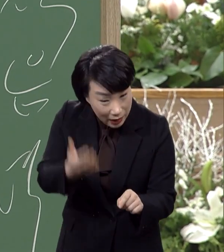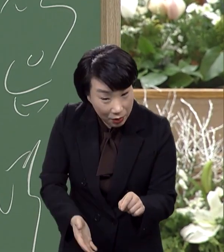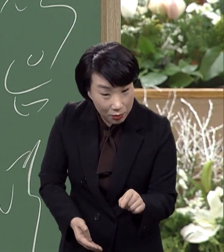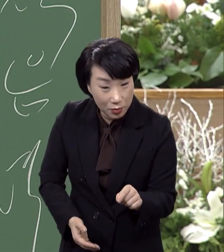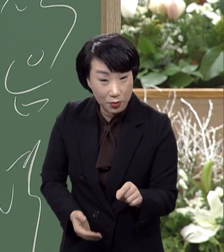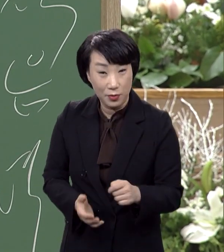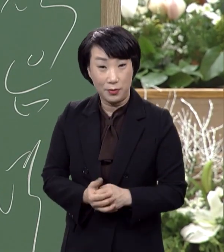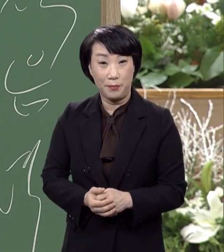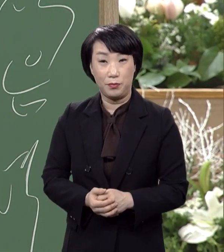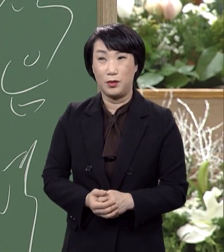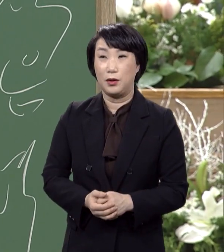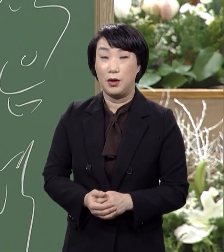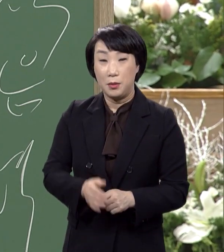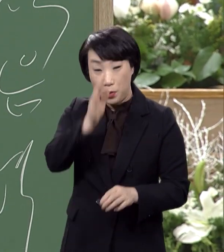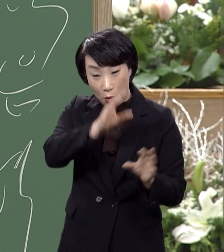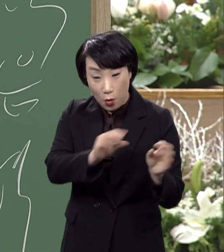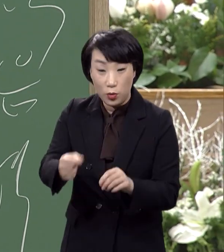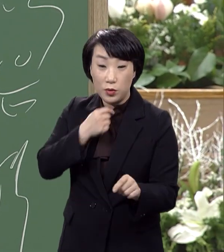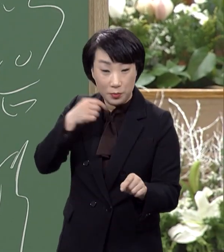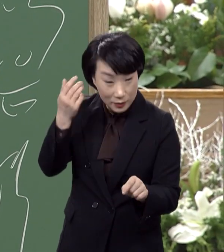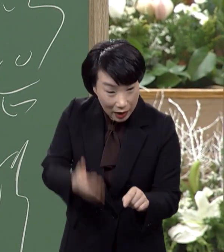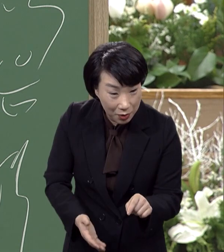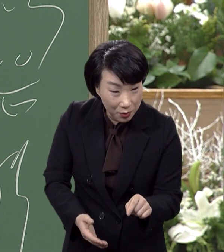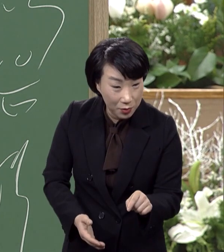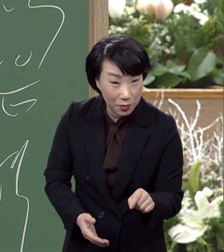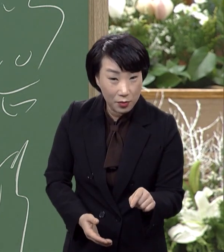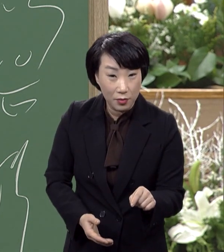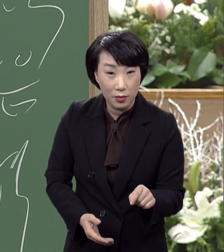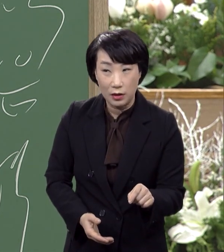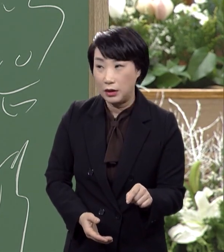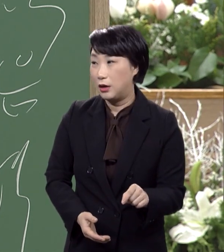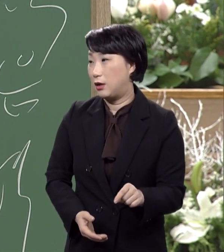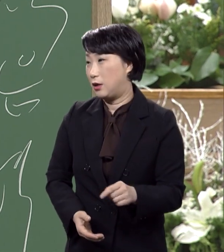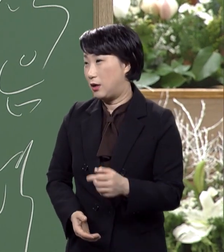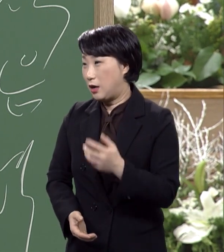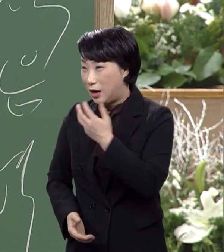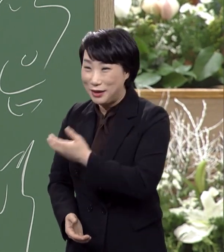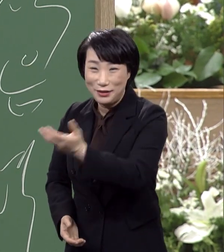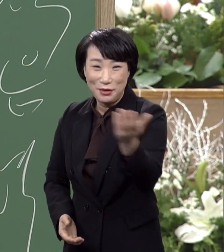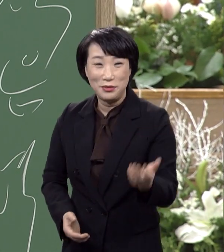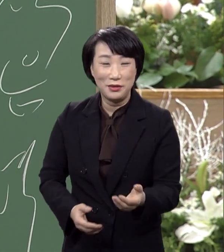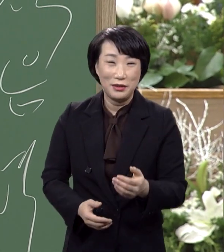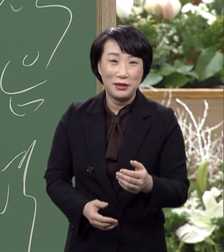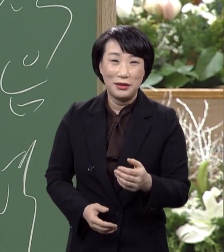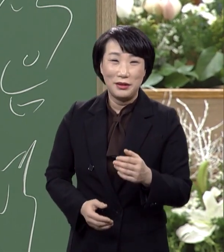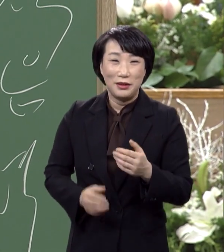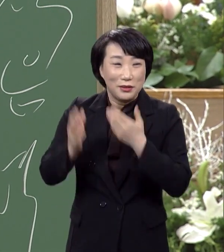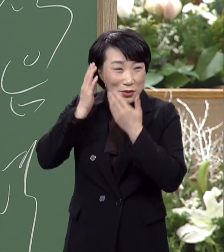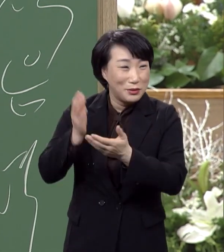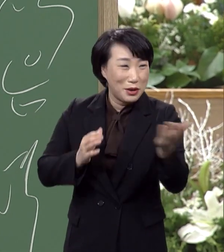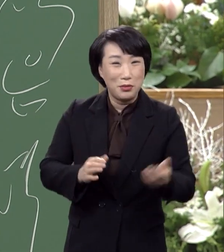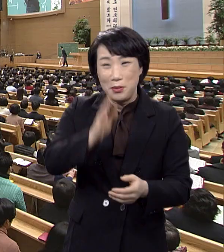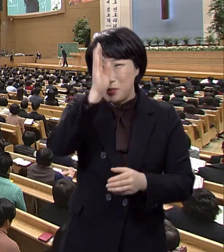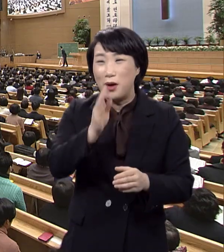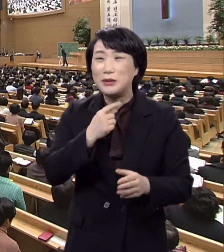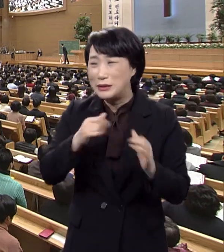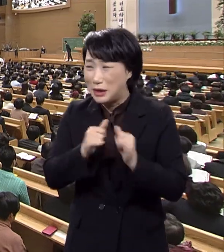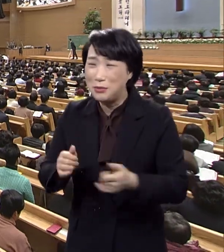하느냐, 낫고자 하느냐. 아예 병드신 분들 감기라도 아멘요.